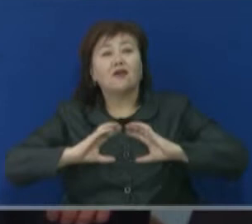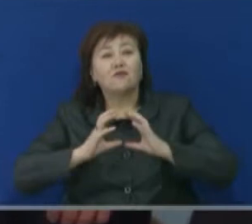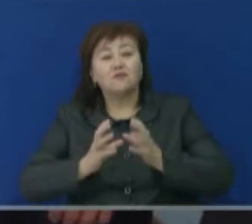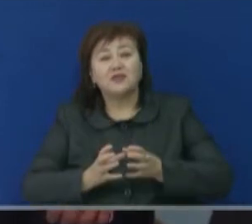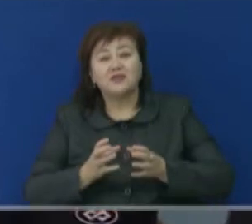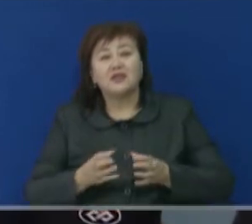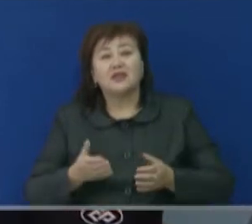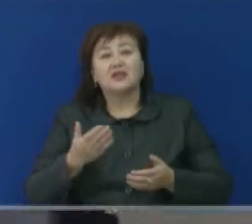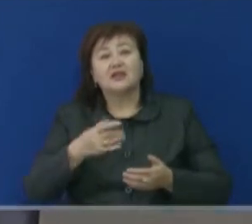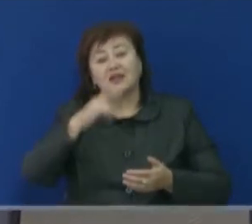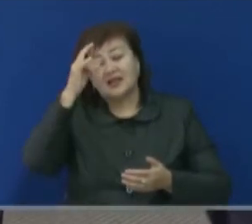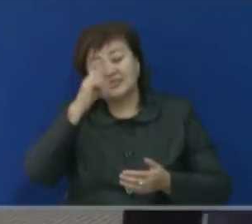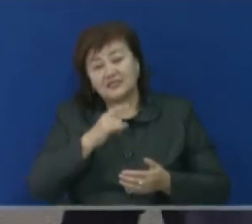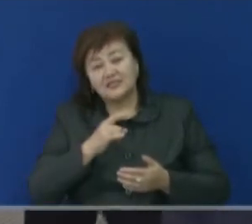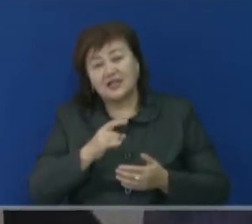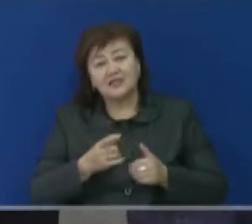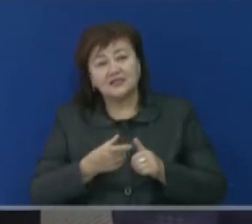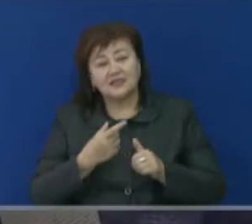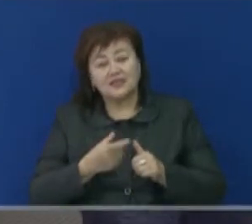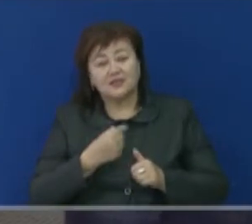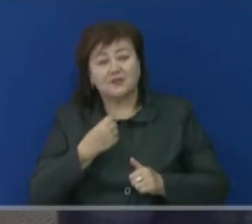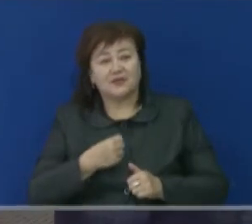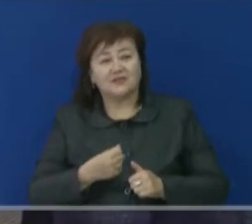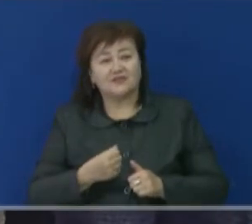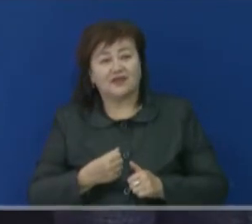үлкен абырой екенін жеткізді.